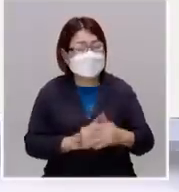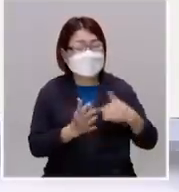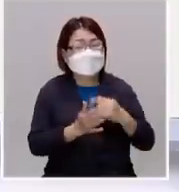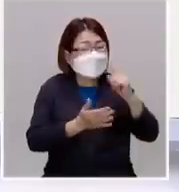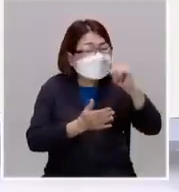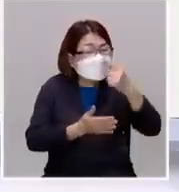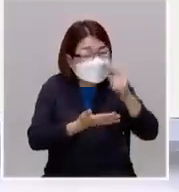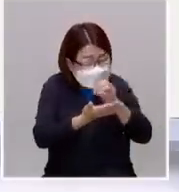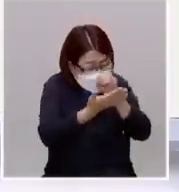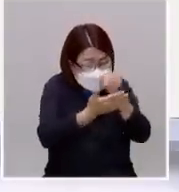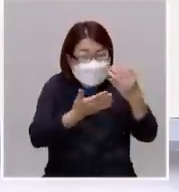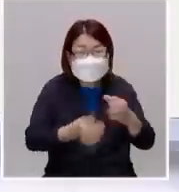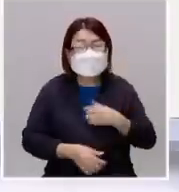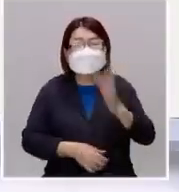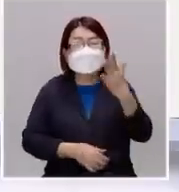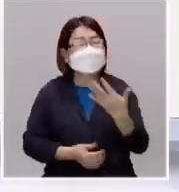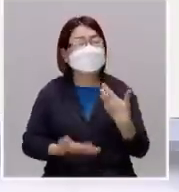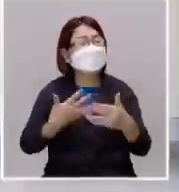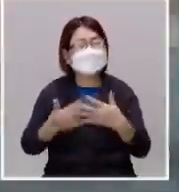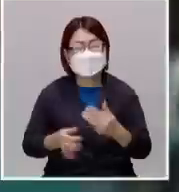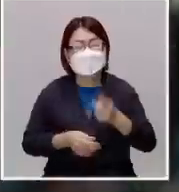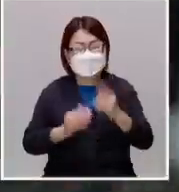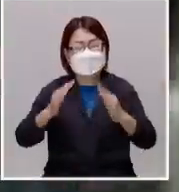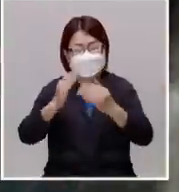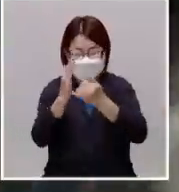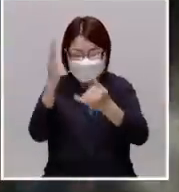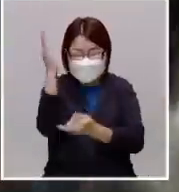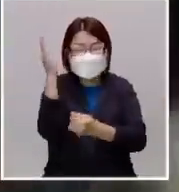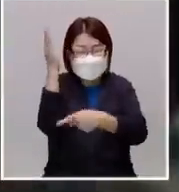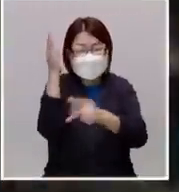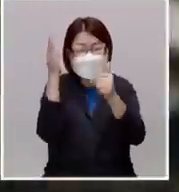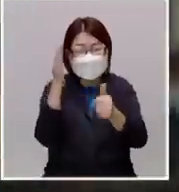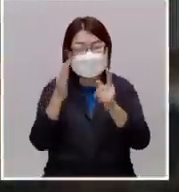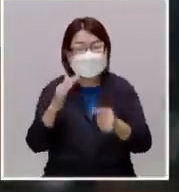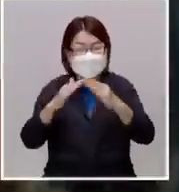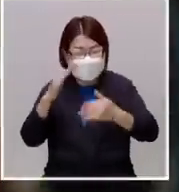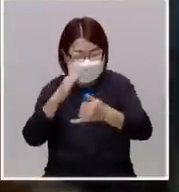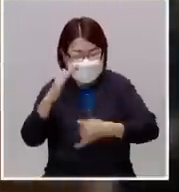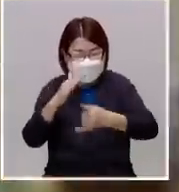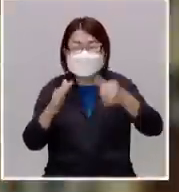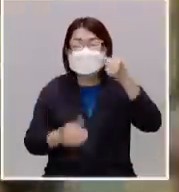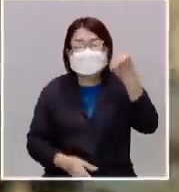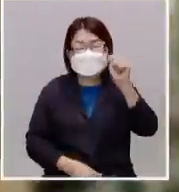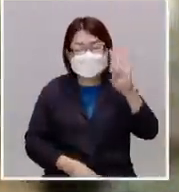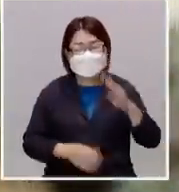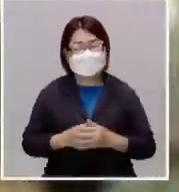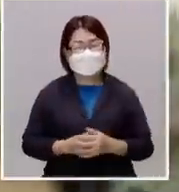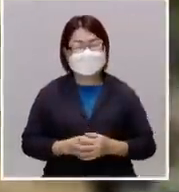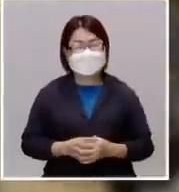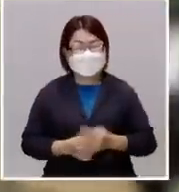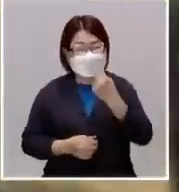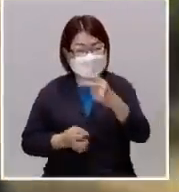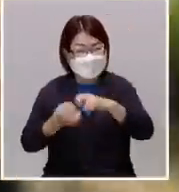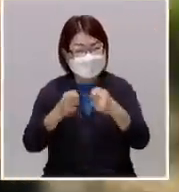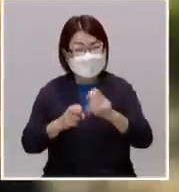นะคะให้เป็นการกักตัว14วันแทนค่ะ ไปดูในกรณีของพื้นที่จังหวัดภูเก็ตกันก่อนนะคะที่